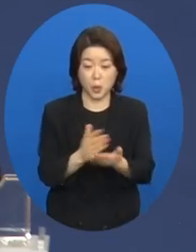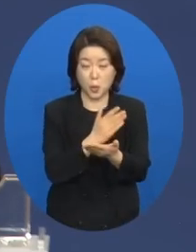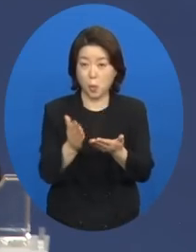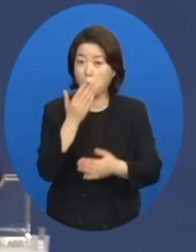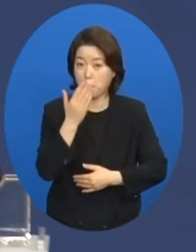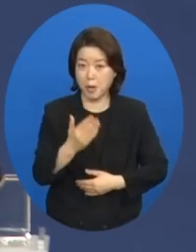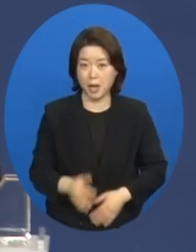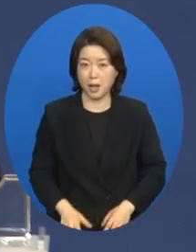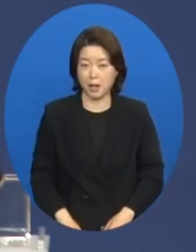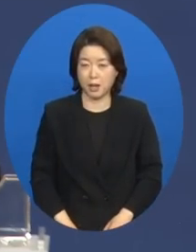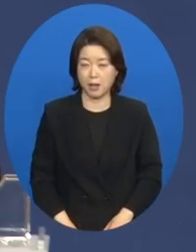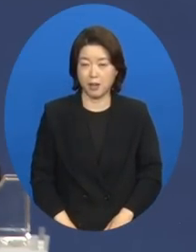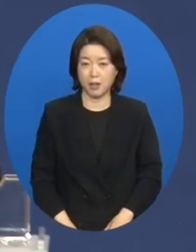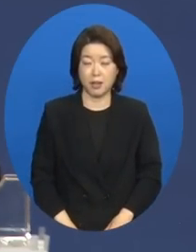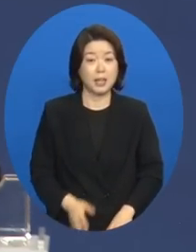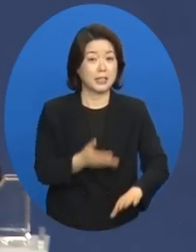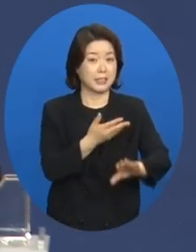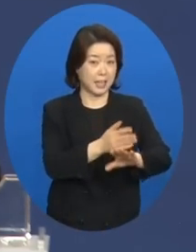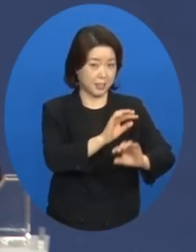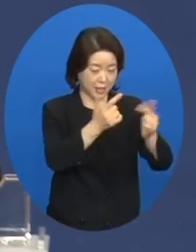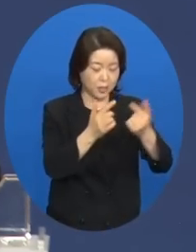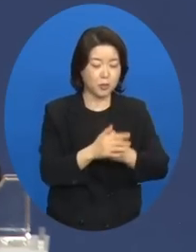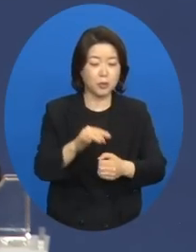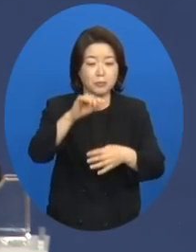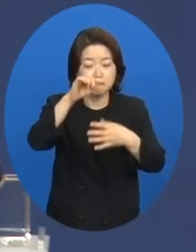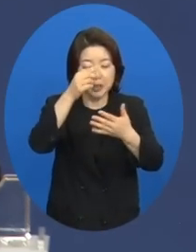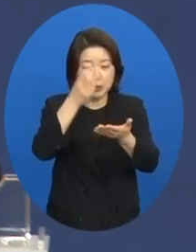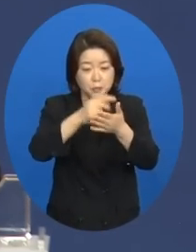수 있는 건 다른 게 아니에요. 그 원리대로